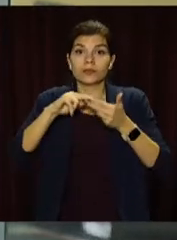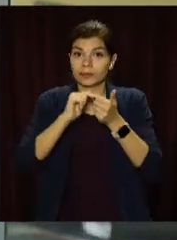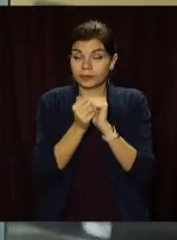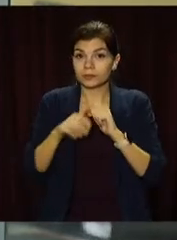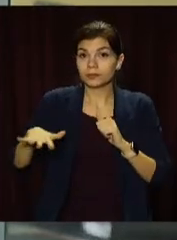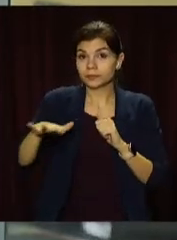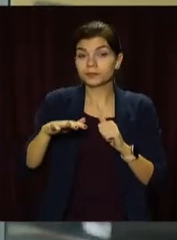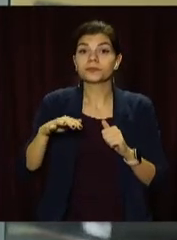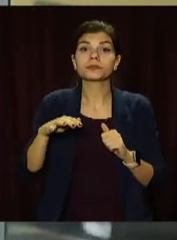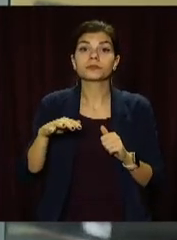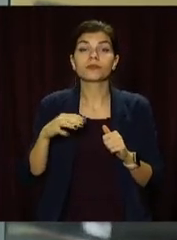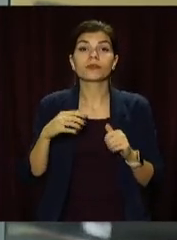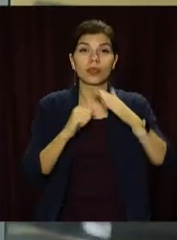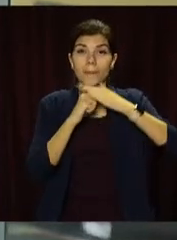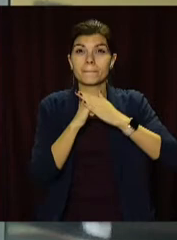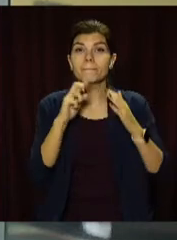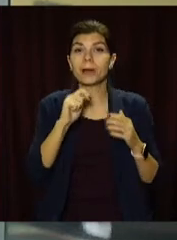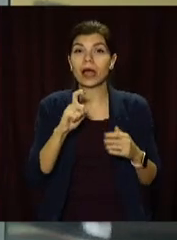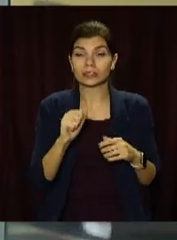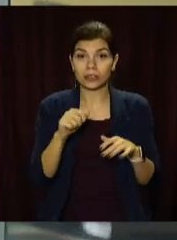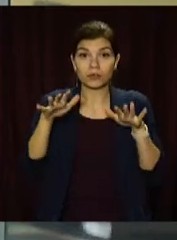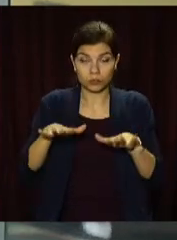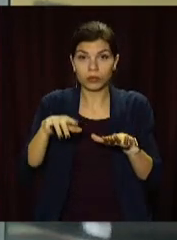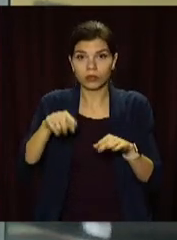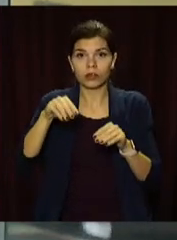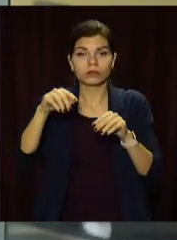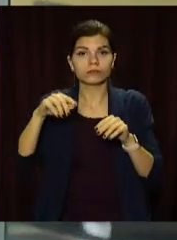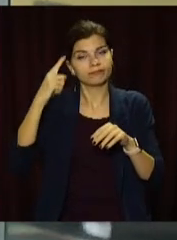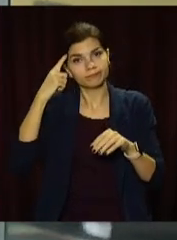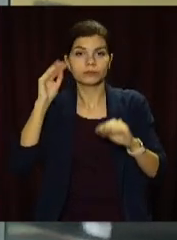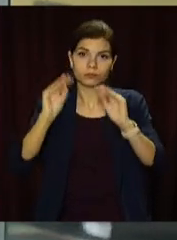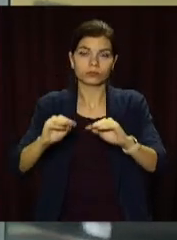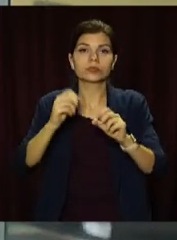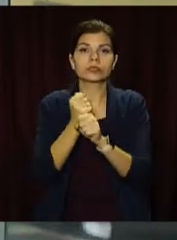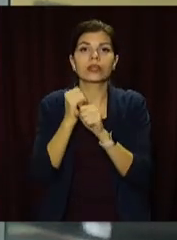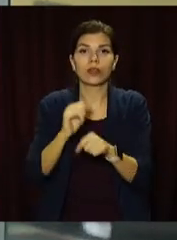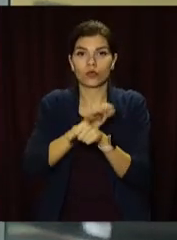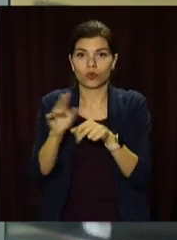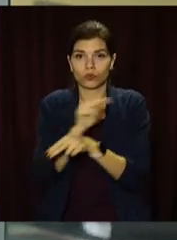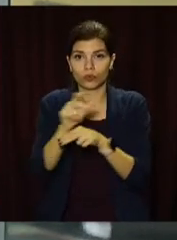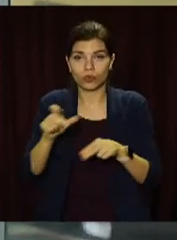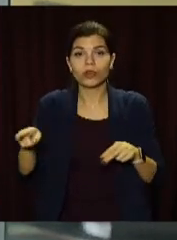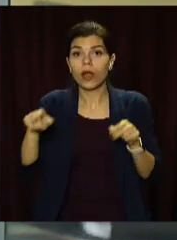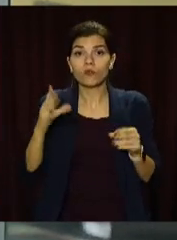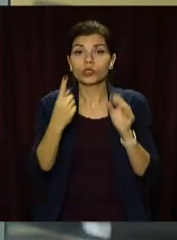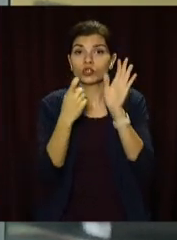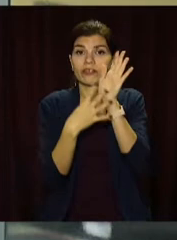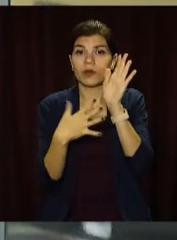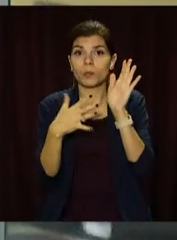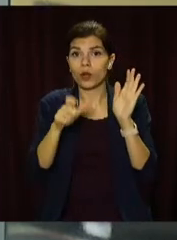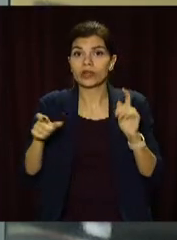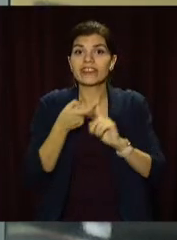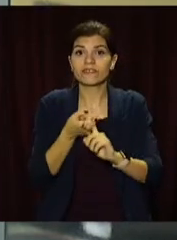Це госпітальна база, де виходжують хворих на COVID-19. Загалом там одночасно можуть перебувати